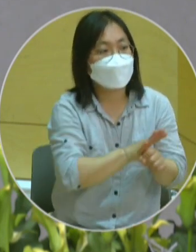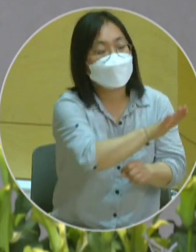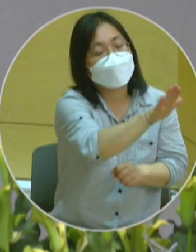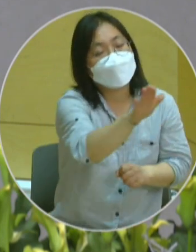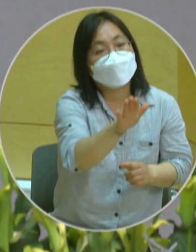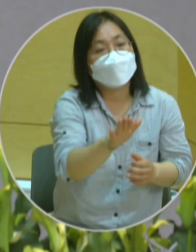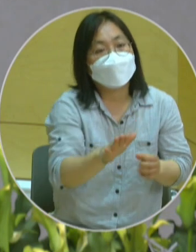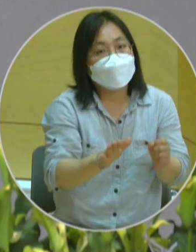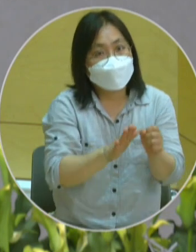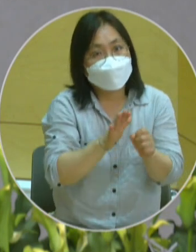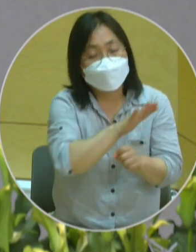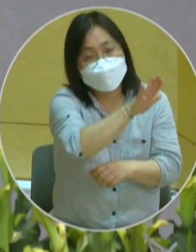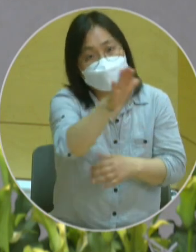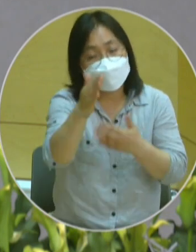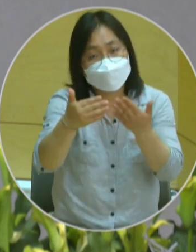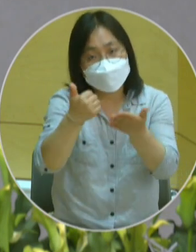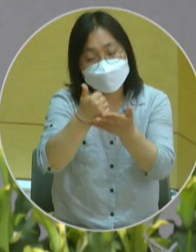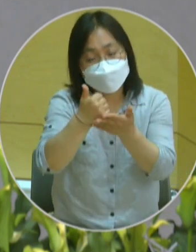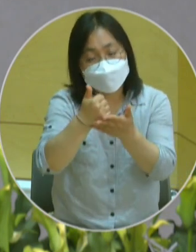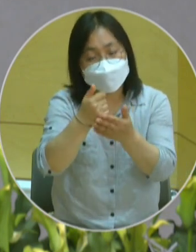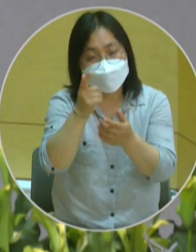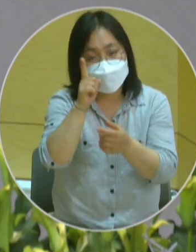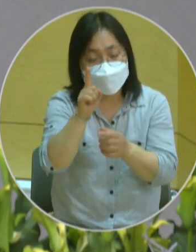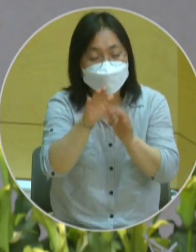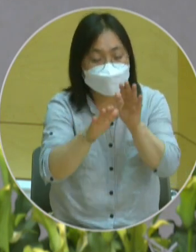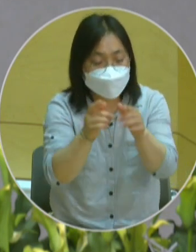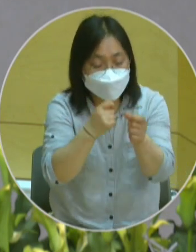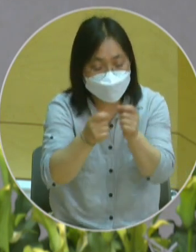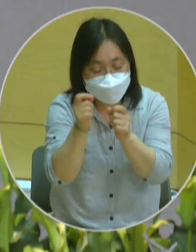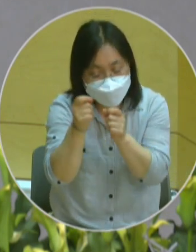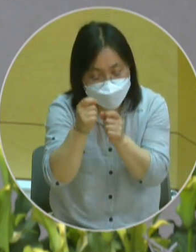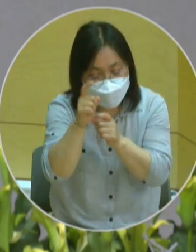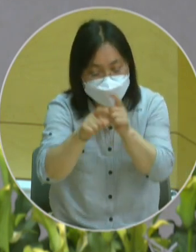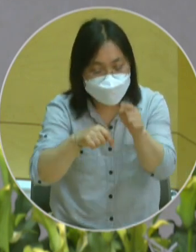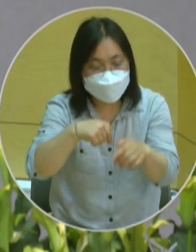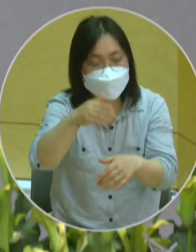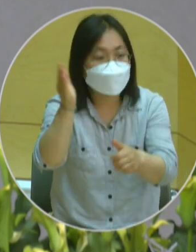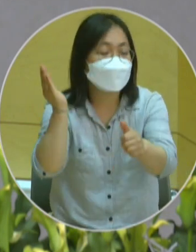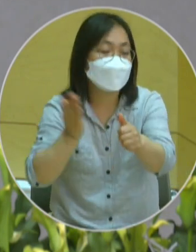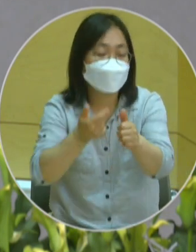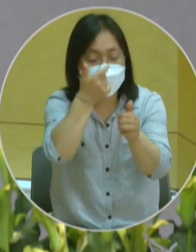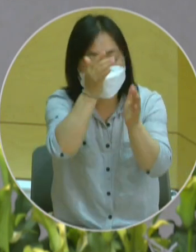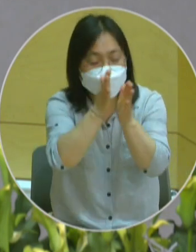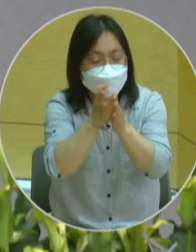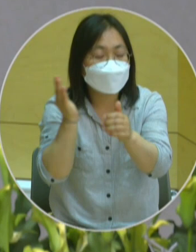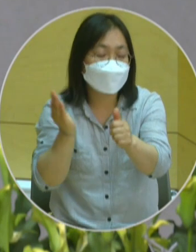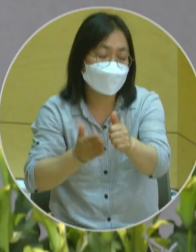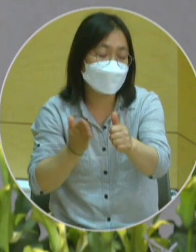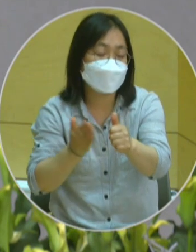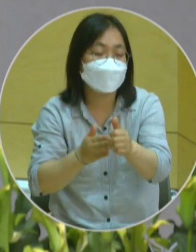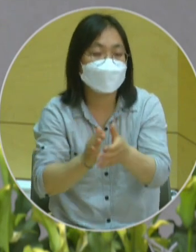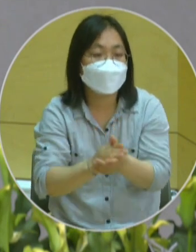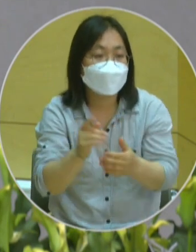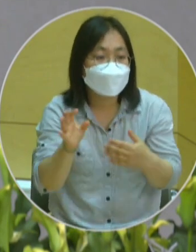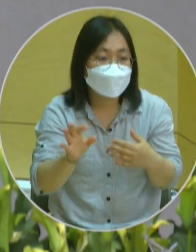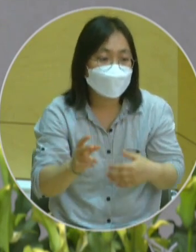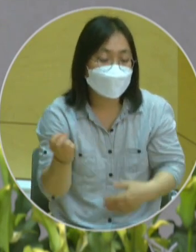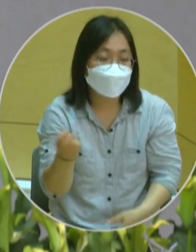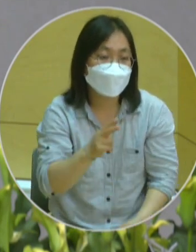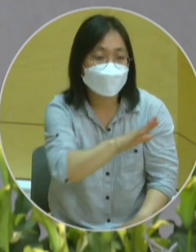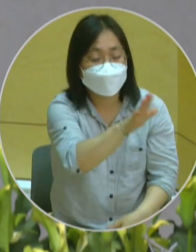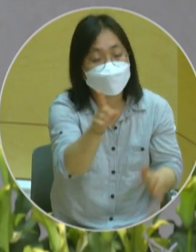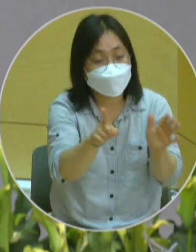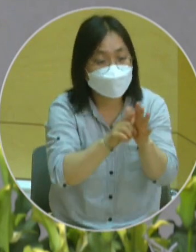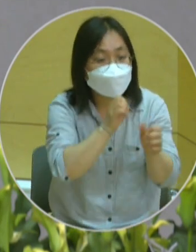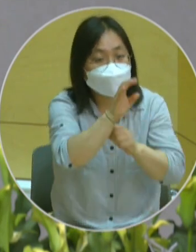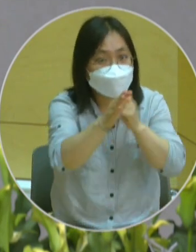여러분, 우리가 하나님께 한 걸음 더 가까이 나가십시다. 기도하십시다. 그리고 우리의 믿음의